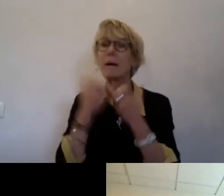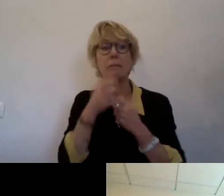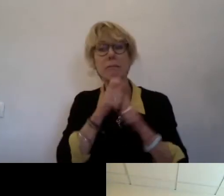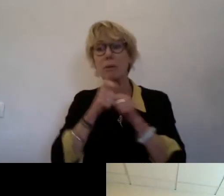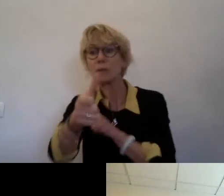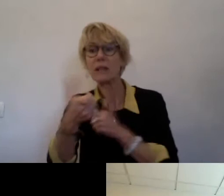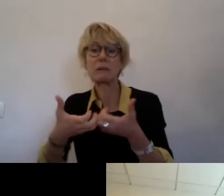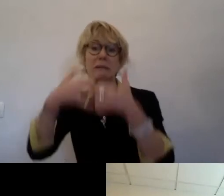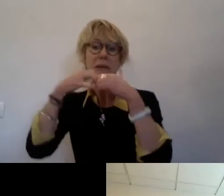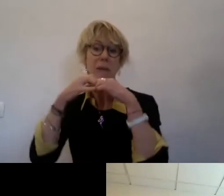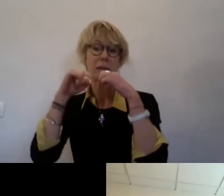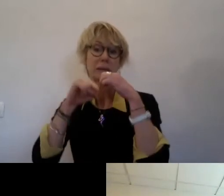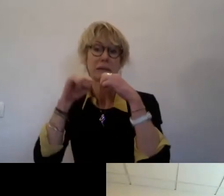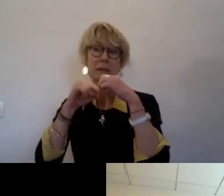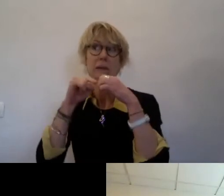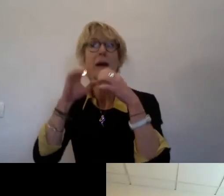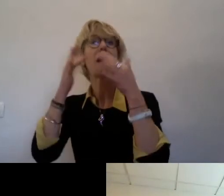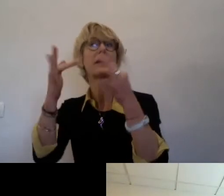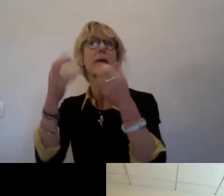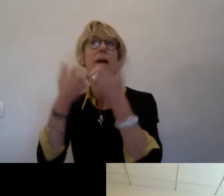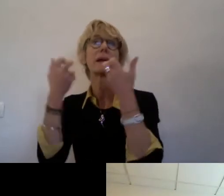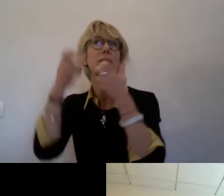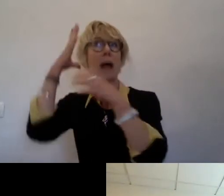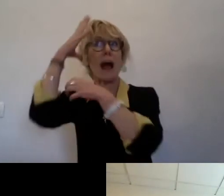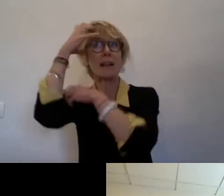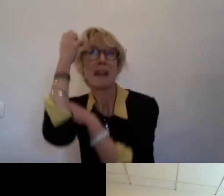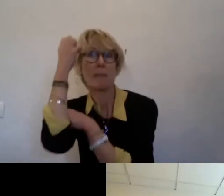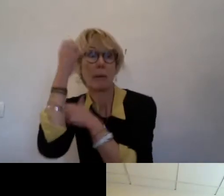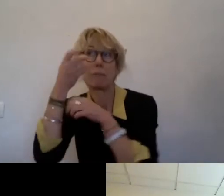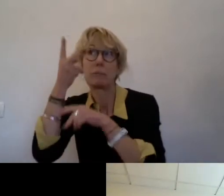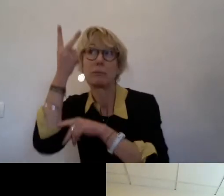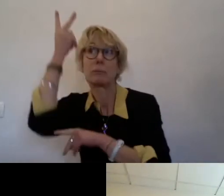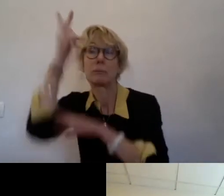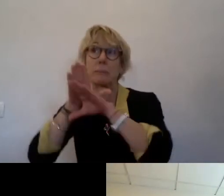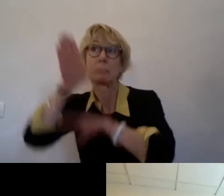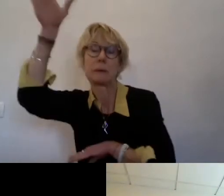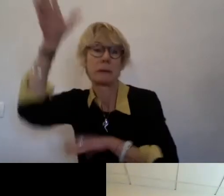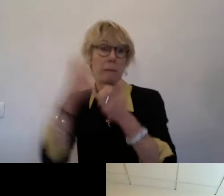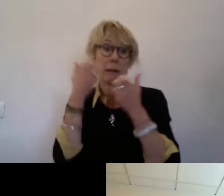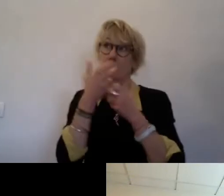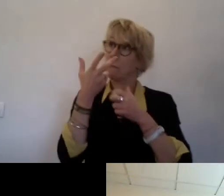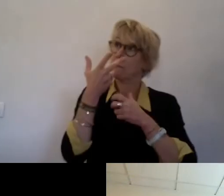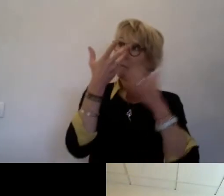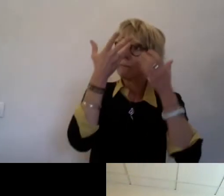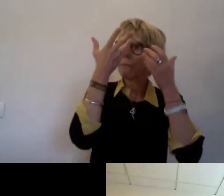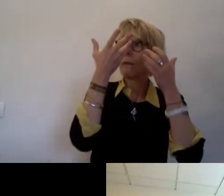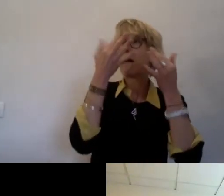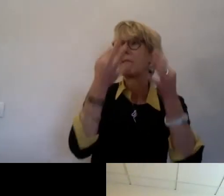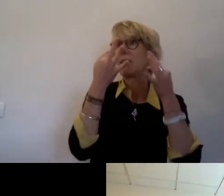maladies d'Alzheimer. Et donc, pendant cette période, on a vu des gens qui augmentaient leur perte d'autonomie de façon